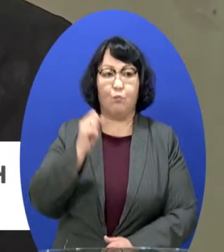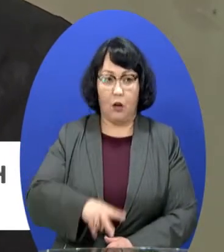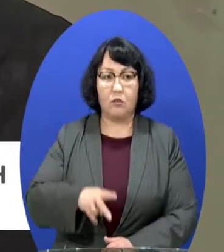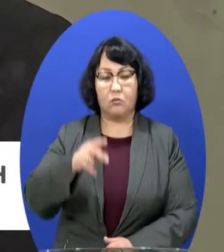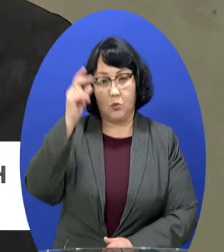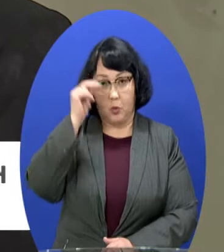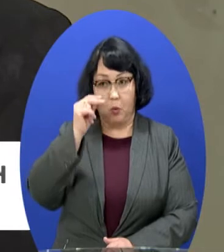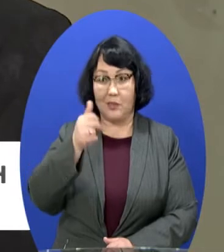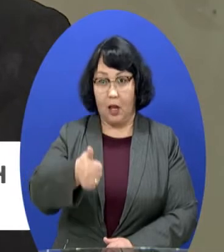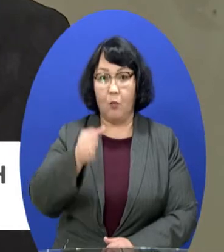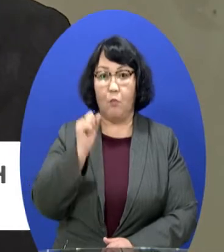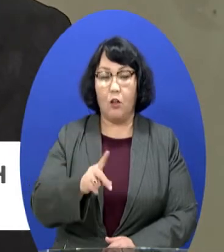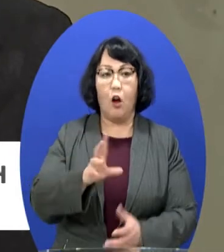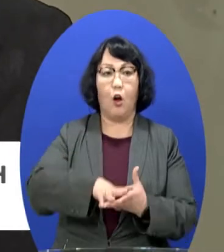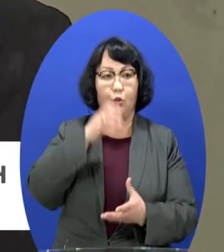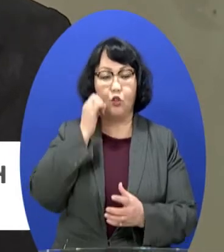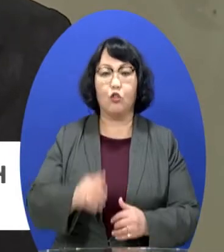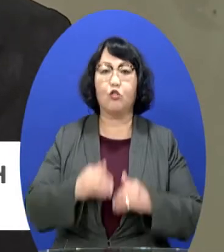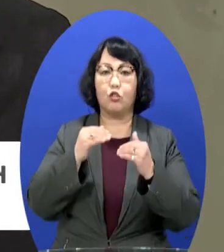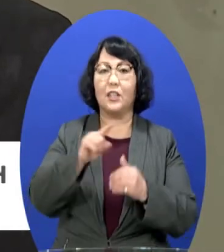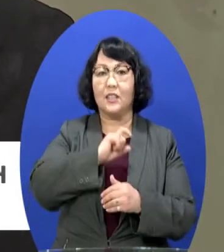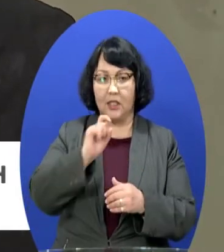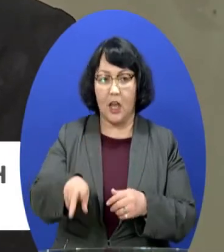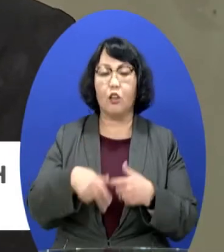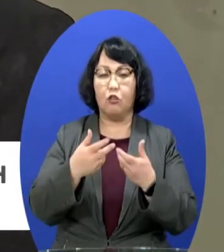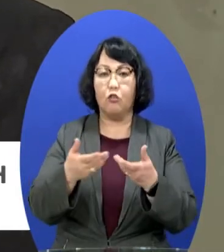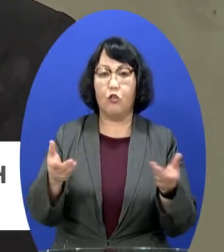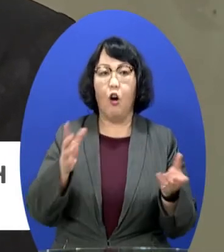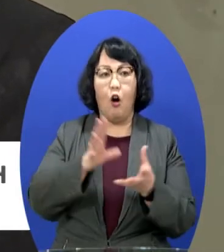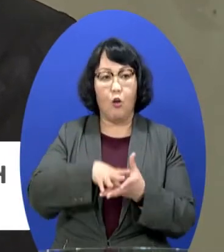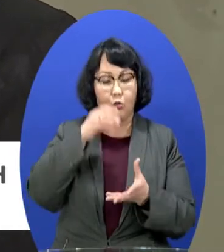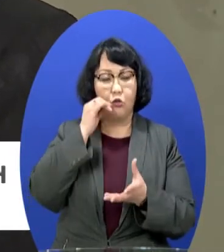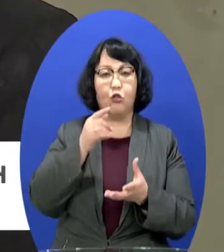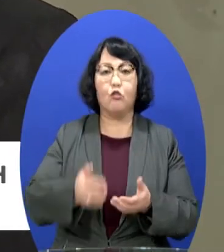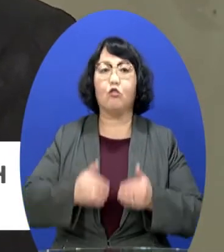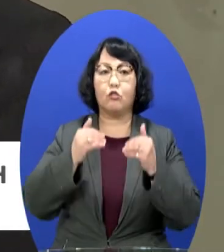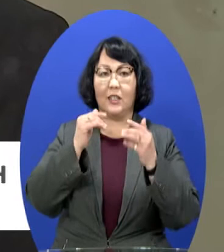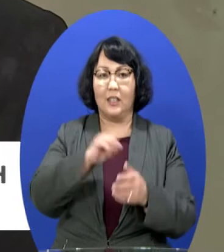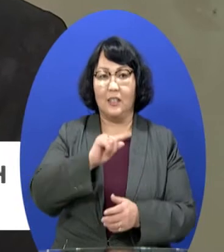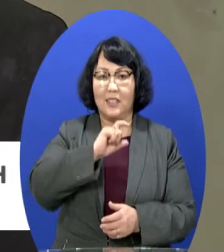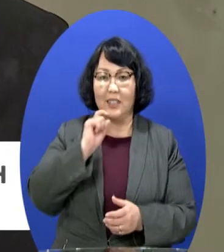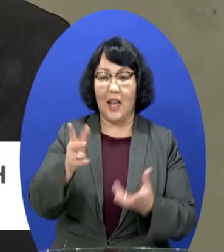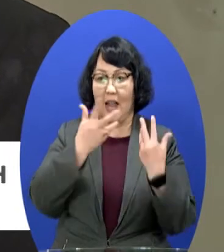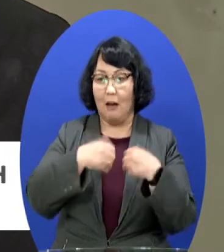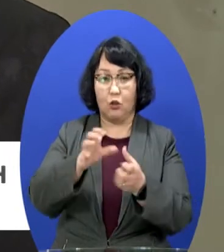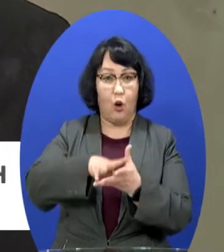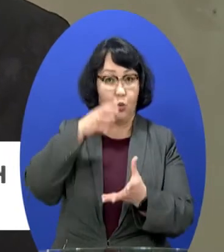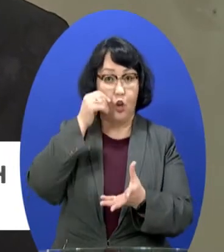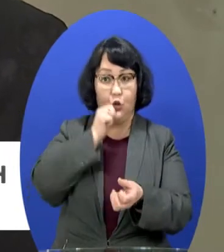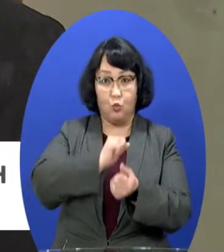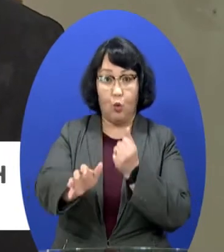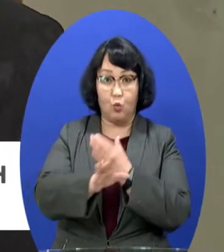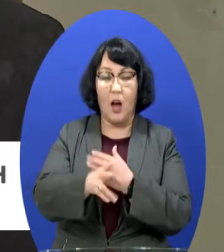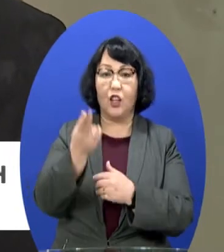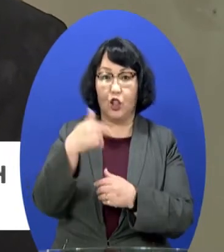суралцж байгаа тохиолдолд оюутны хөгжлийн зээлийг олгодог байгаа. Оюутны хөгжлийн зээлийг авсан оюутан төгсөөд